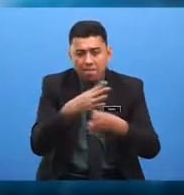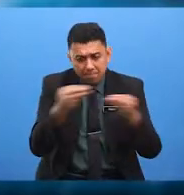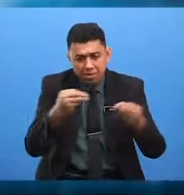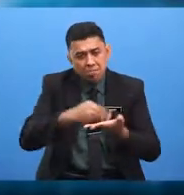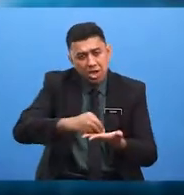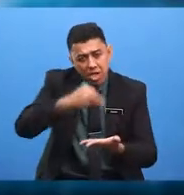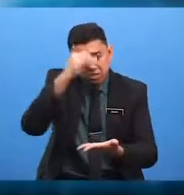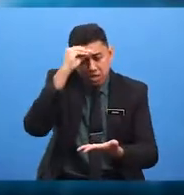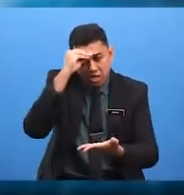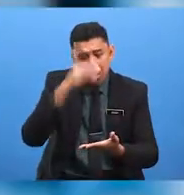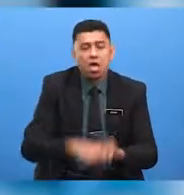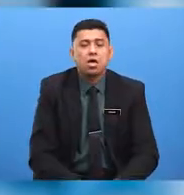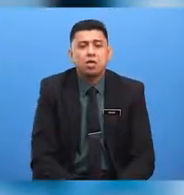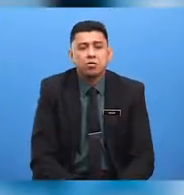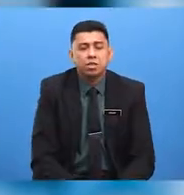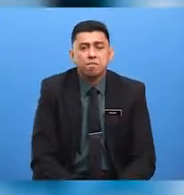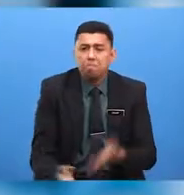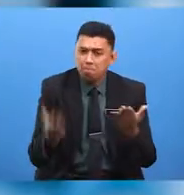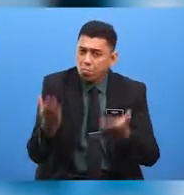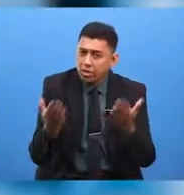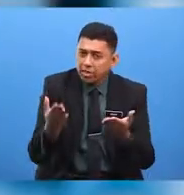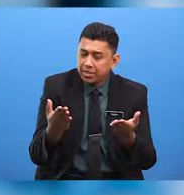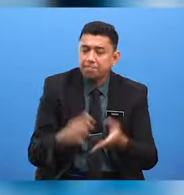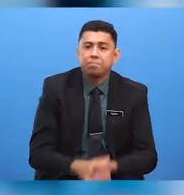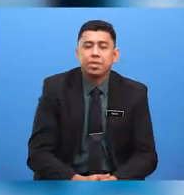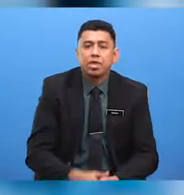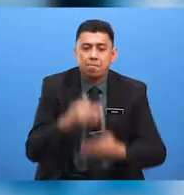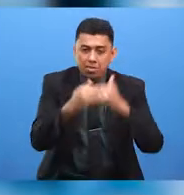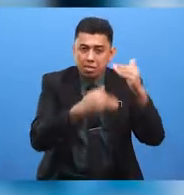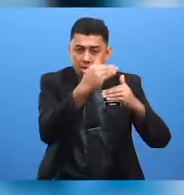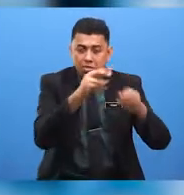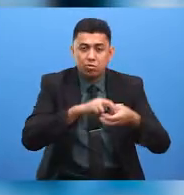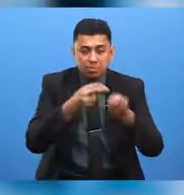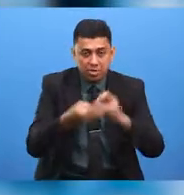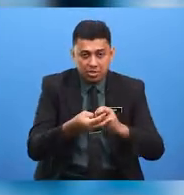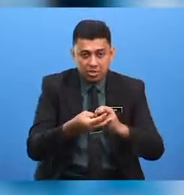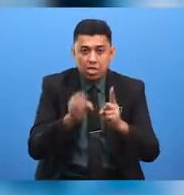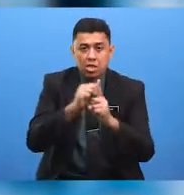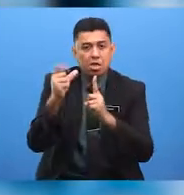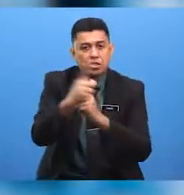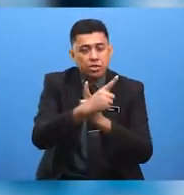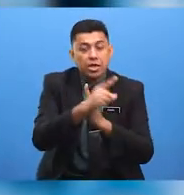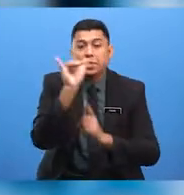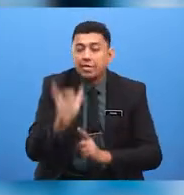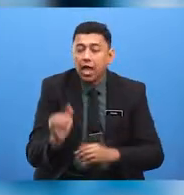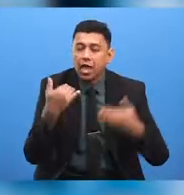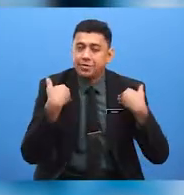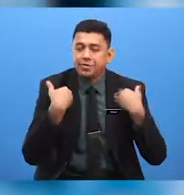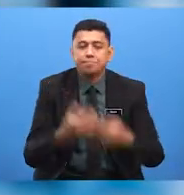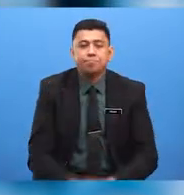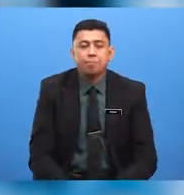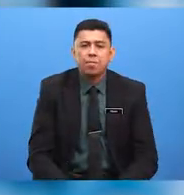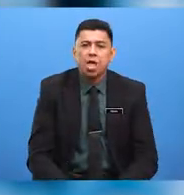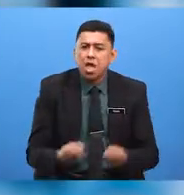ataupun Tamat sekolah kemungkinan besar akan meningkatkan lagi masalah sosial yang ada ramai